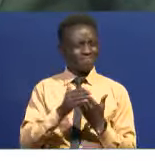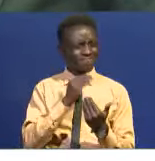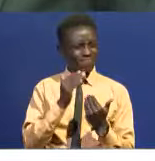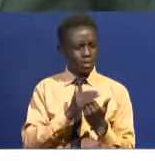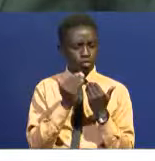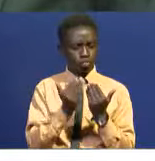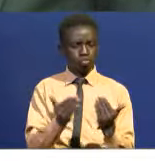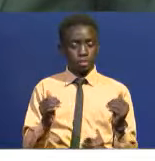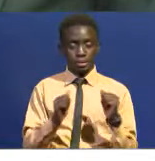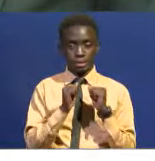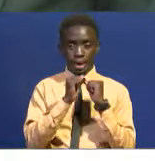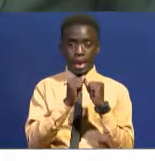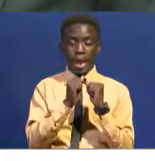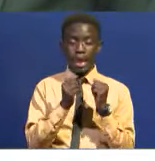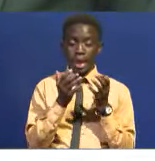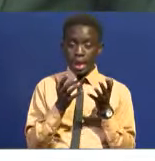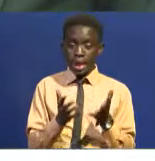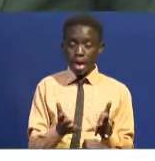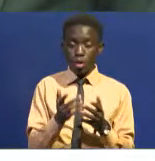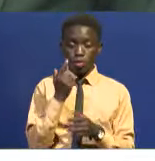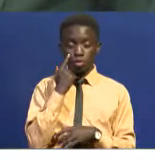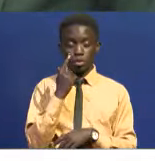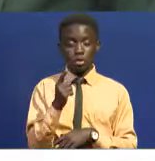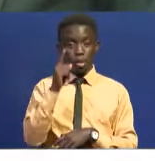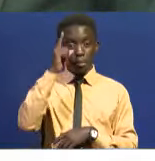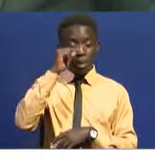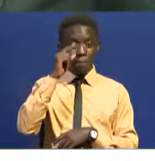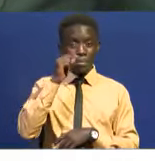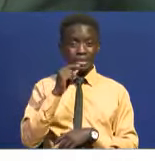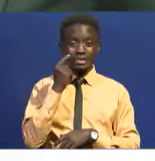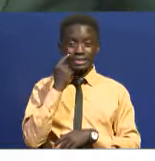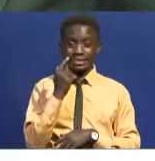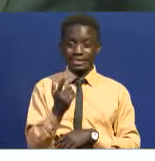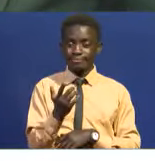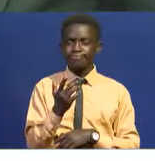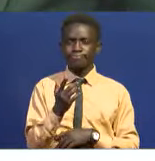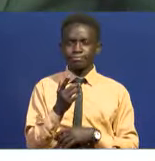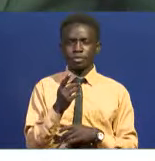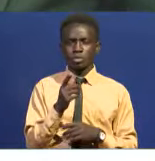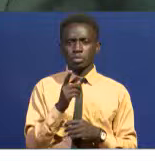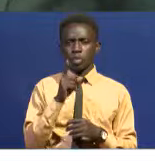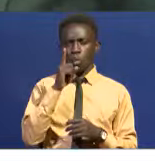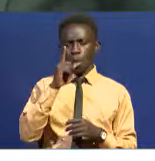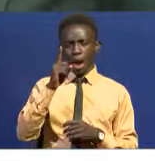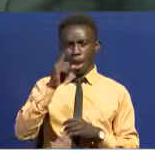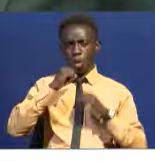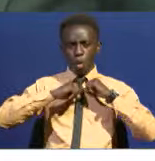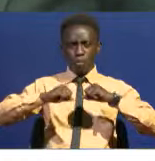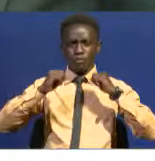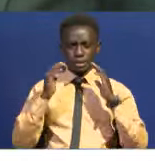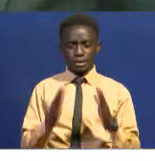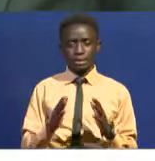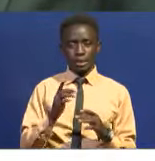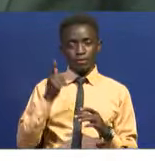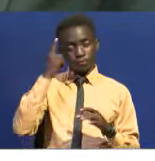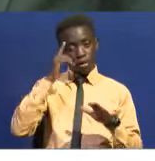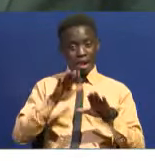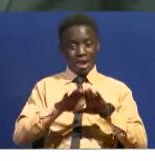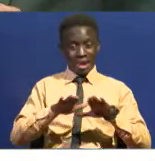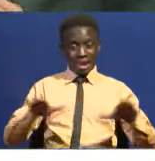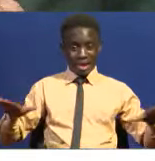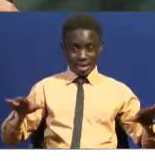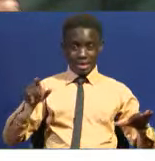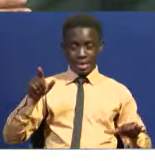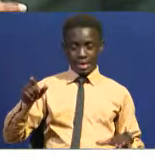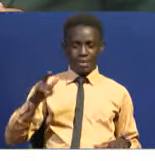huku mahakama kuu mjini Mombasa ikitoa idhini ya mashtaka dhidi ya afisa mkuu wa ardhi katika kaunti hiyo anadaiwa kuhusika katika